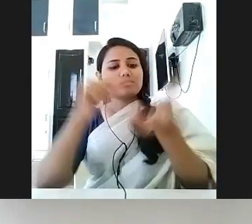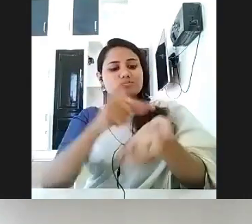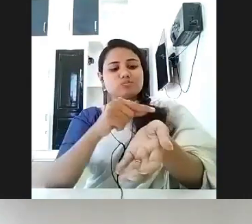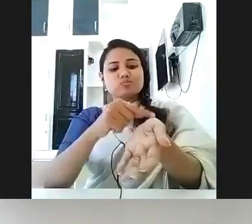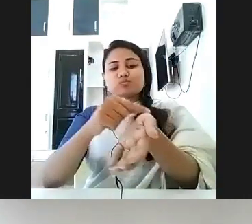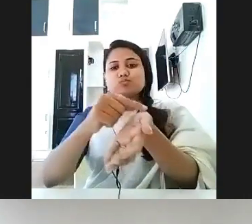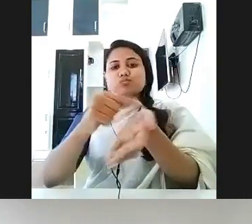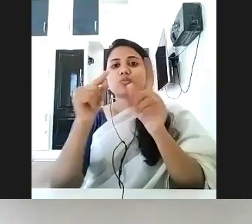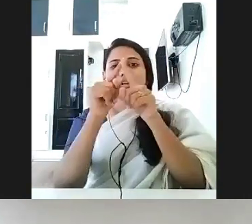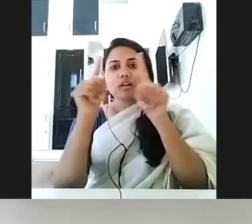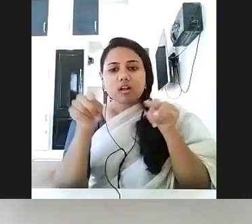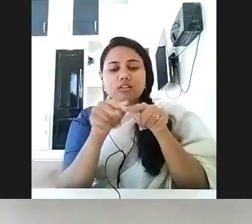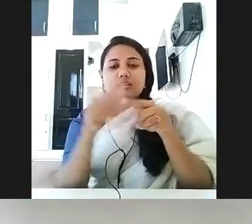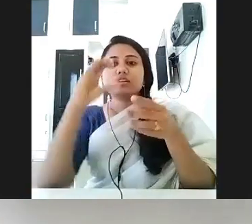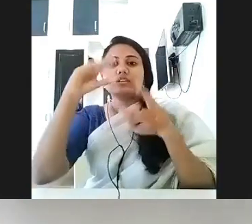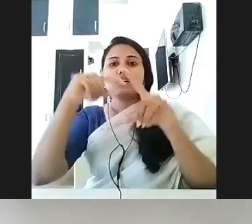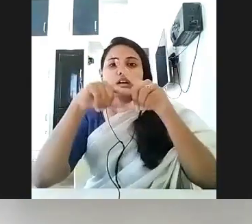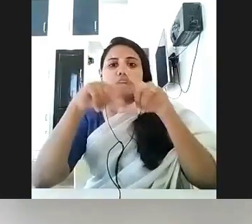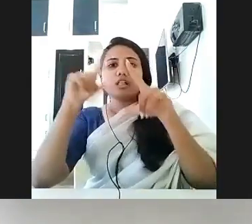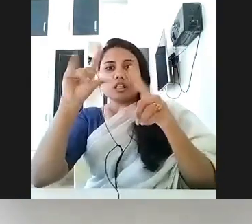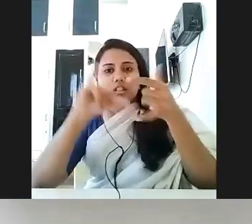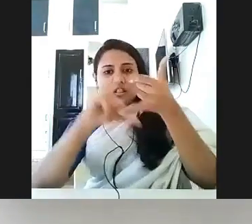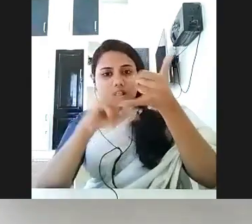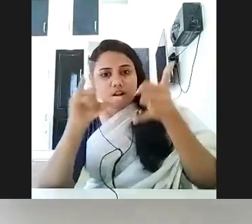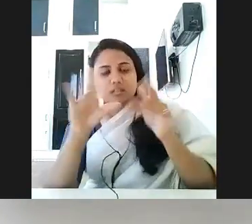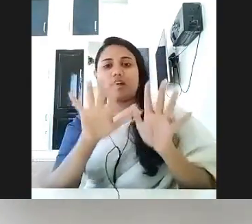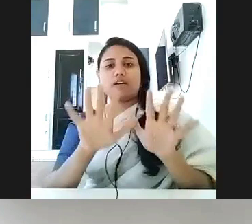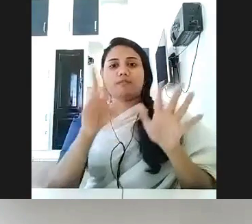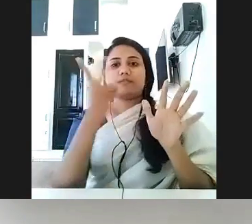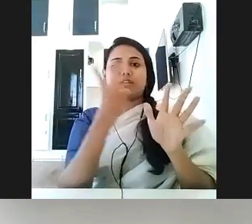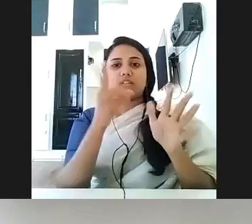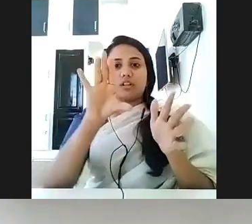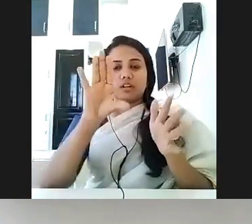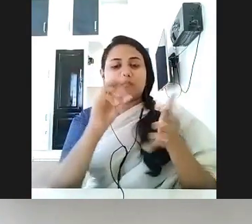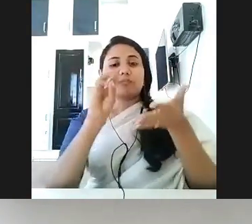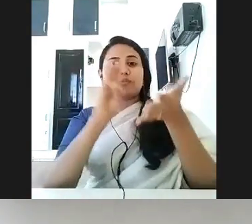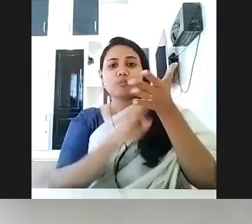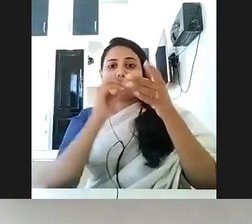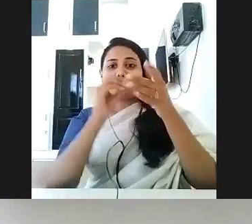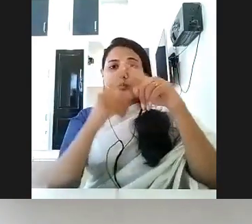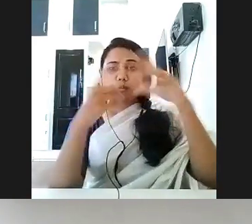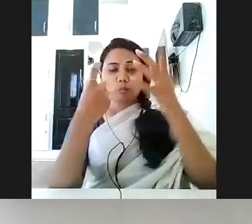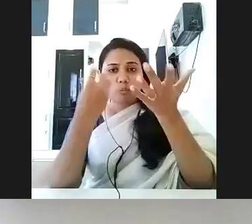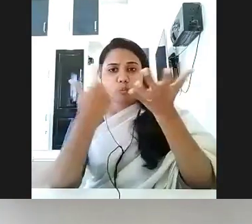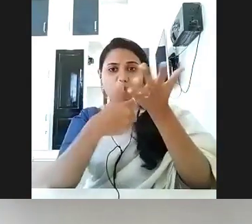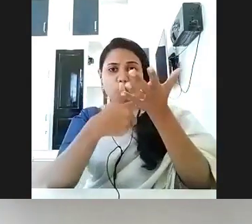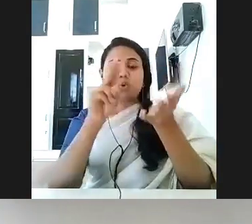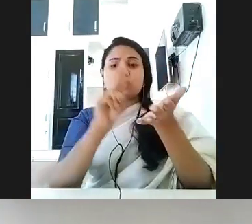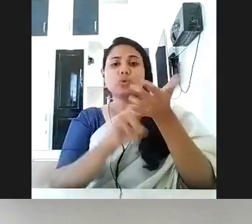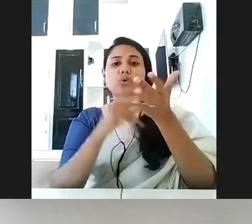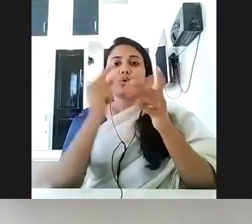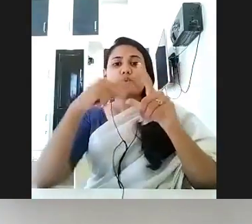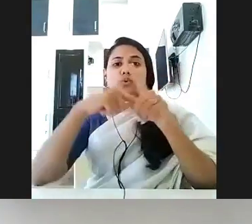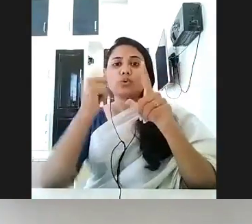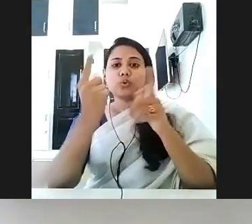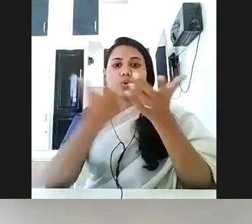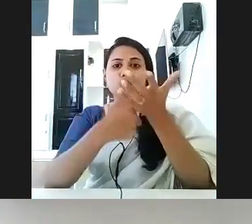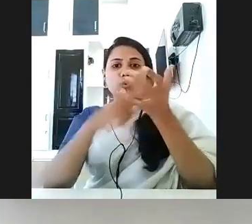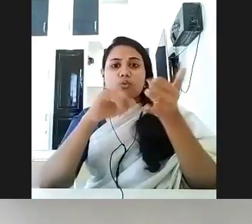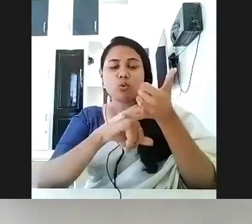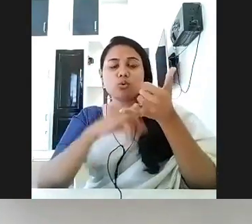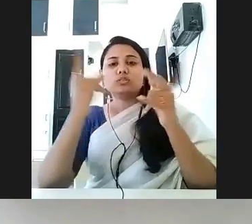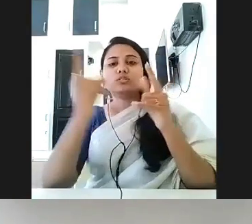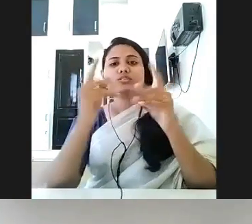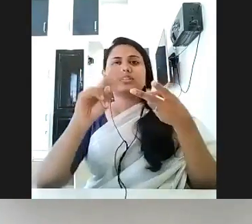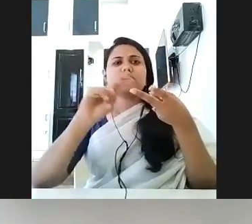പറഞ്ഞ സെൽസ് ആണ്, മറ്റേത് സെൻസറി ന്യൂറോൺസ് പറഞ്ഞൊരു സെൽസ് ആണ്. മോട്ടാർ ന്യൂറോൺസ് പറയുന്നത് ഒരു ട്രാഫിക് ജംഗ്ഷൻ പോലത്തെ ഒരു സംഭവമായിരിക്കും.